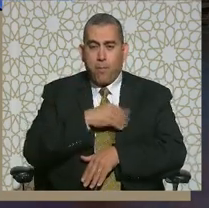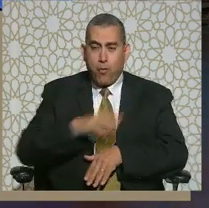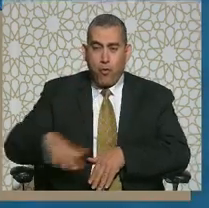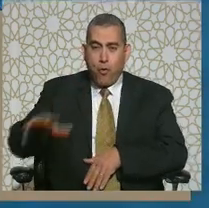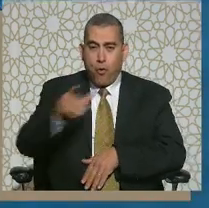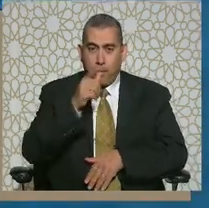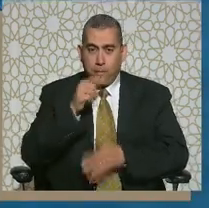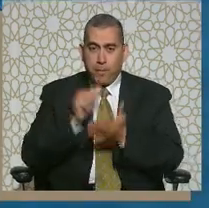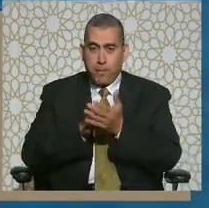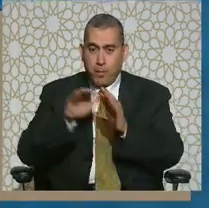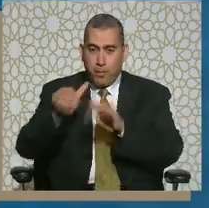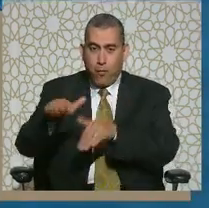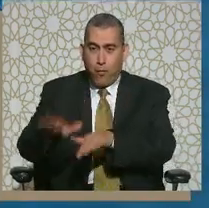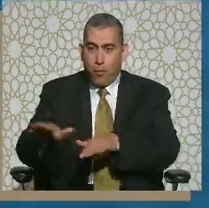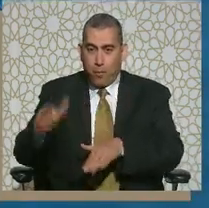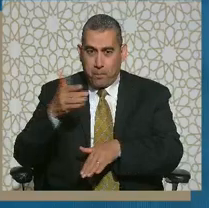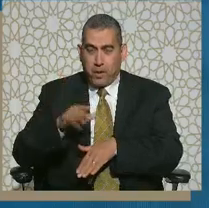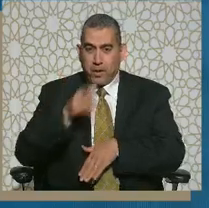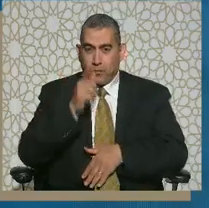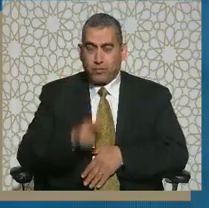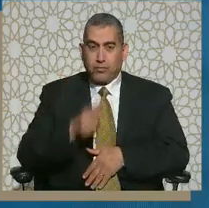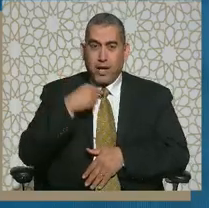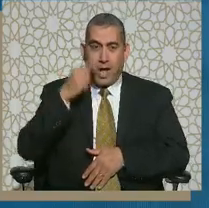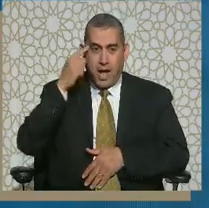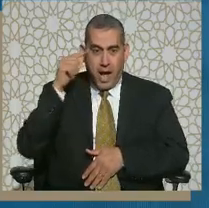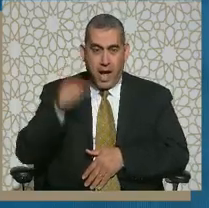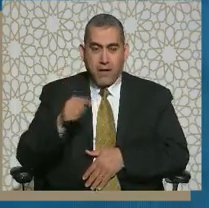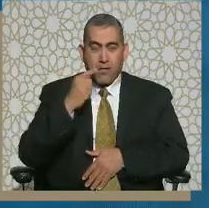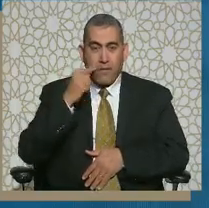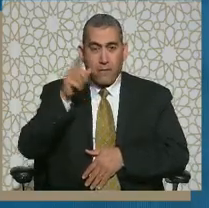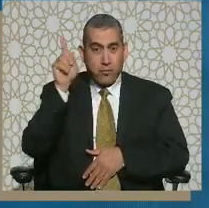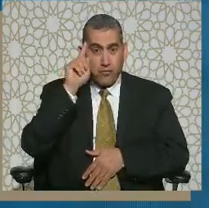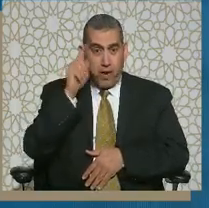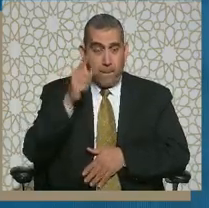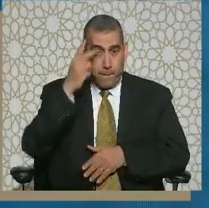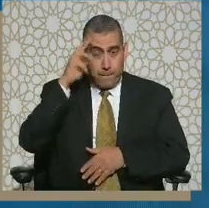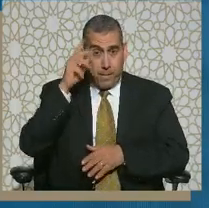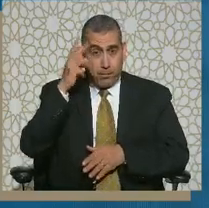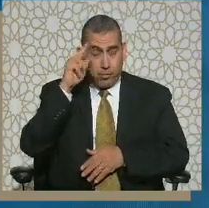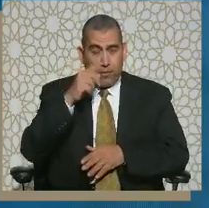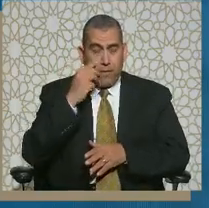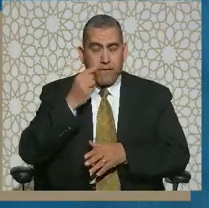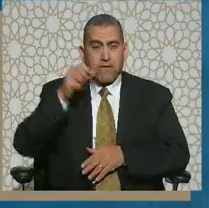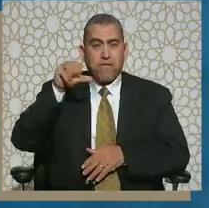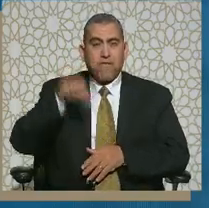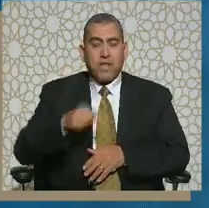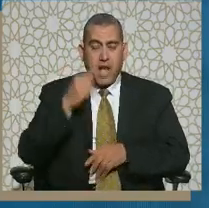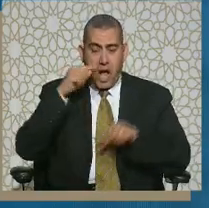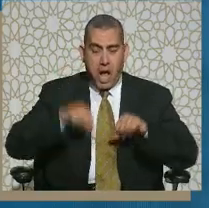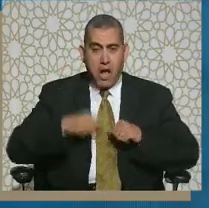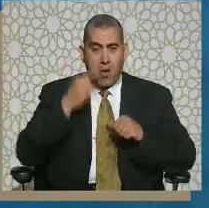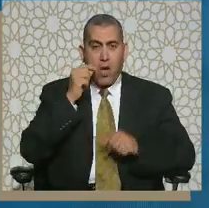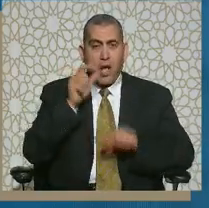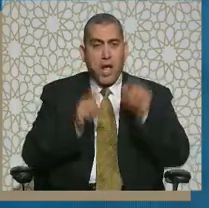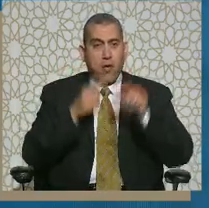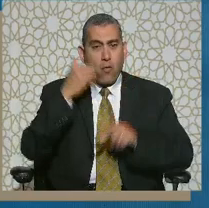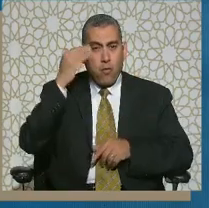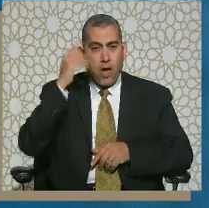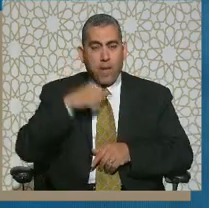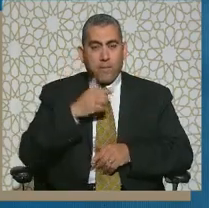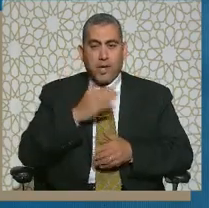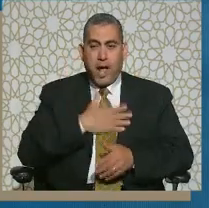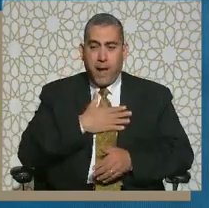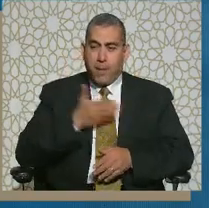بيوت فلازم نفهم المعنى ده لان عدم فهم المعنى ده هيفسحنا عنده حبيب